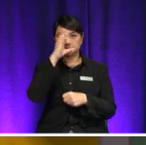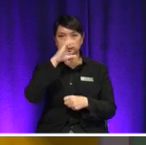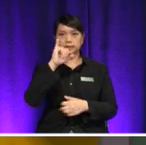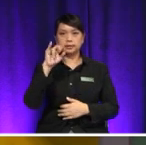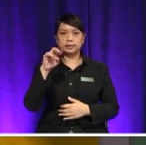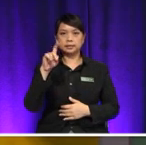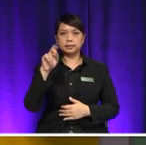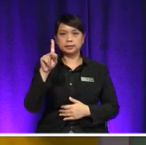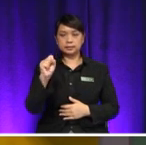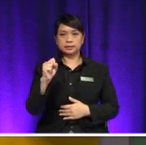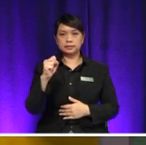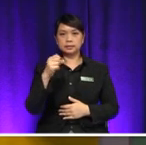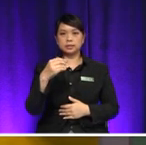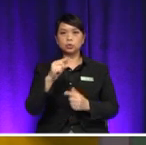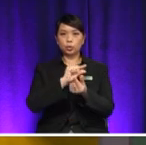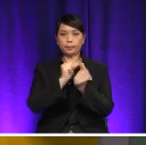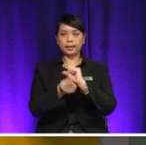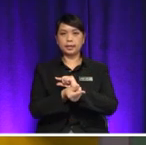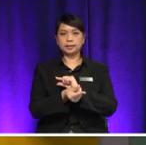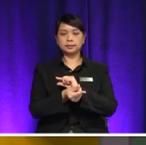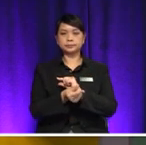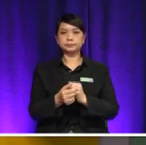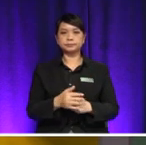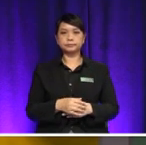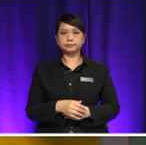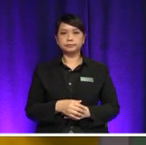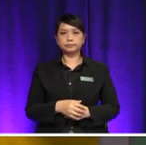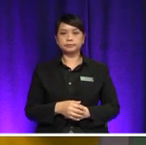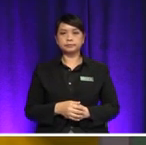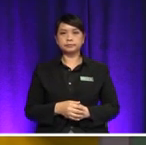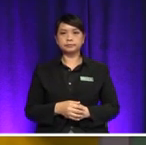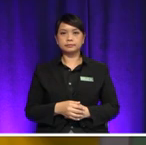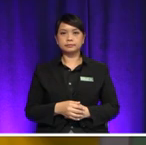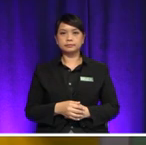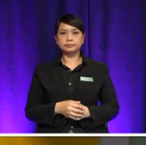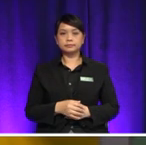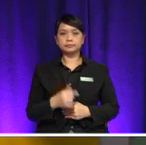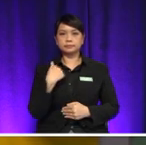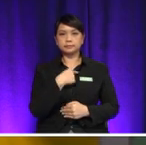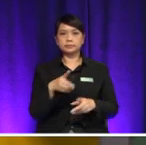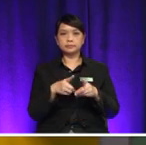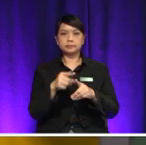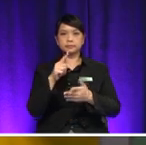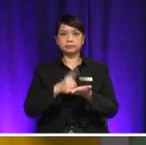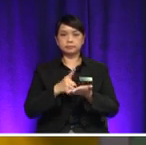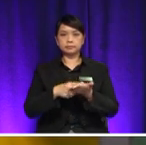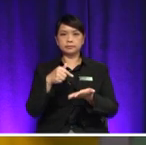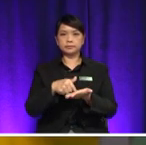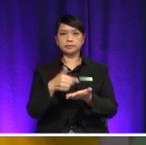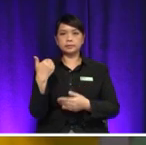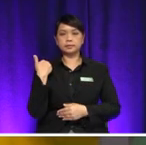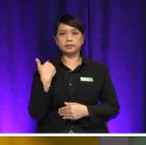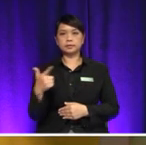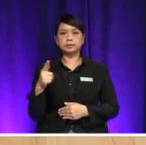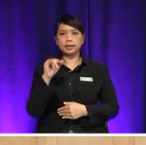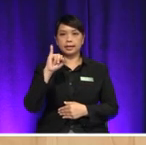contoh Dekat mana nombo index yang dimaksudkan nomor indeks yang kita sedang bincangkan ini adalah ya hasil tak nunggu a ini adalah